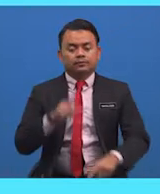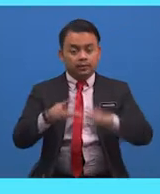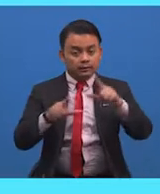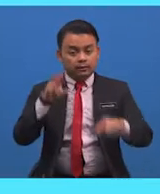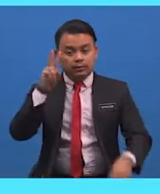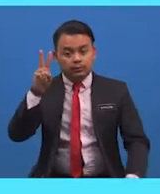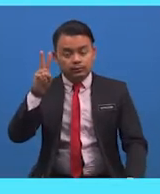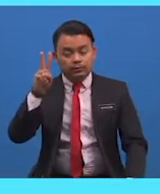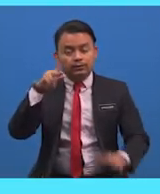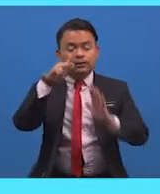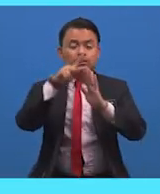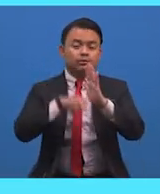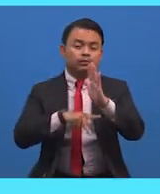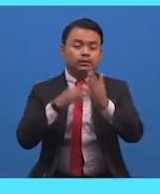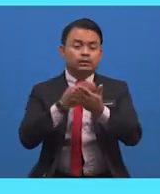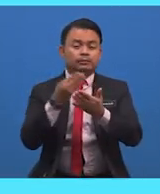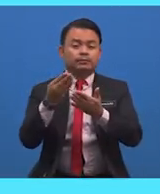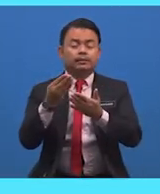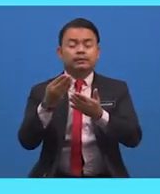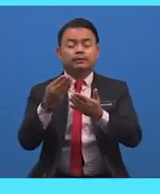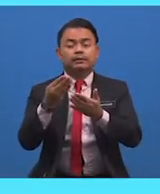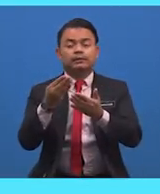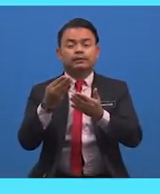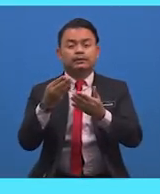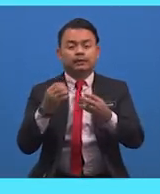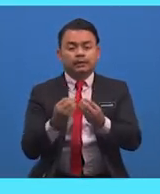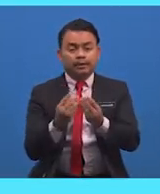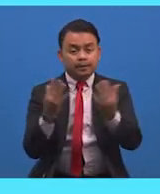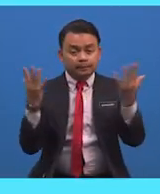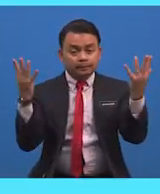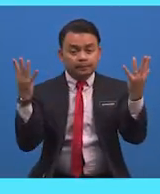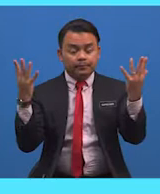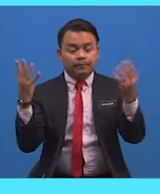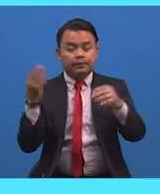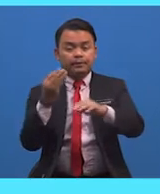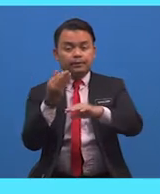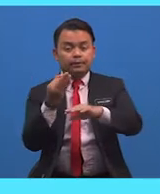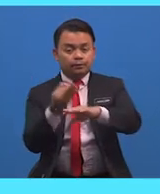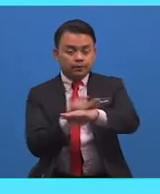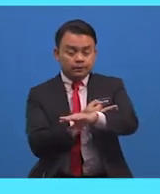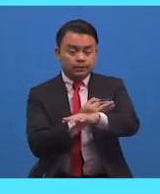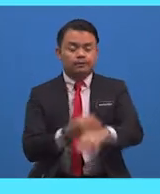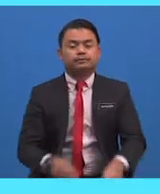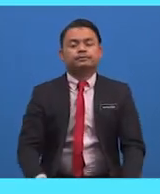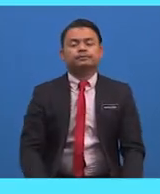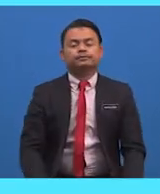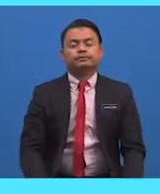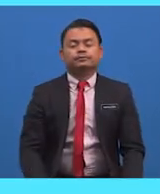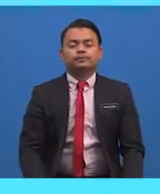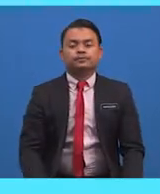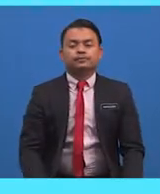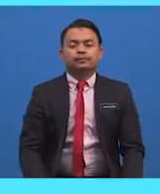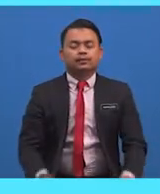fosil. Penggunaan bahan api fosil seperti petroleum, gas asli dan arang batu